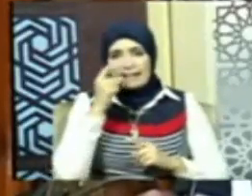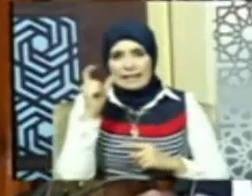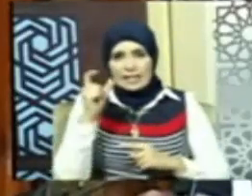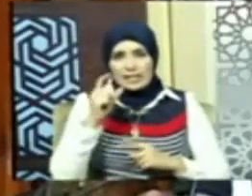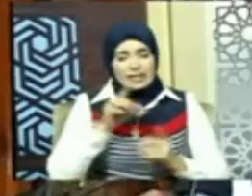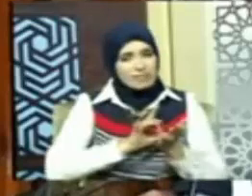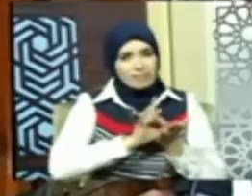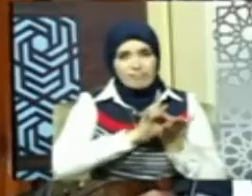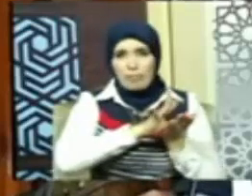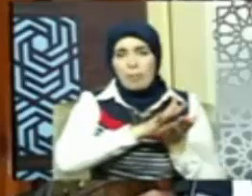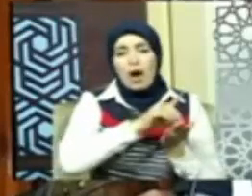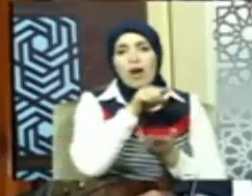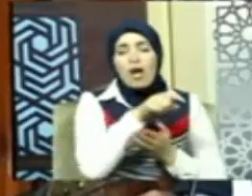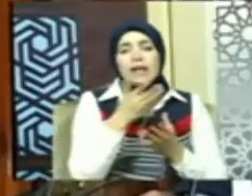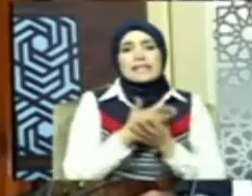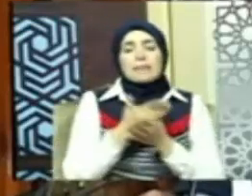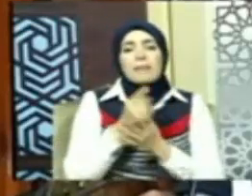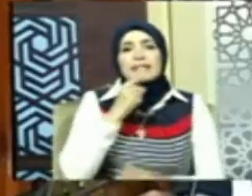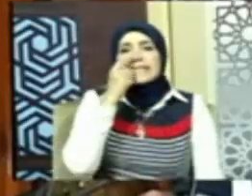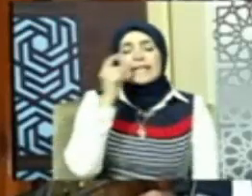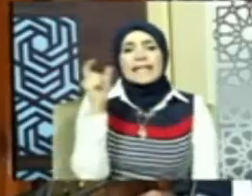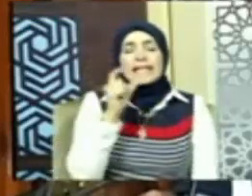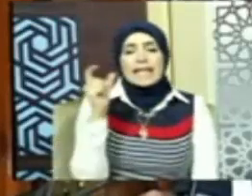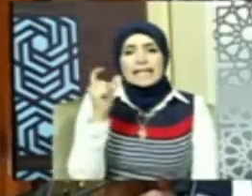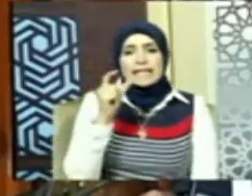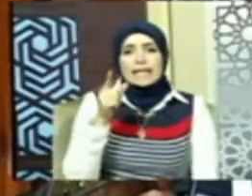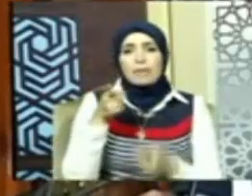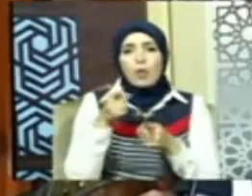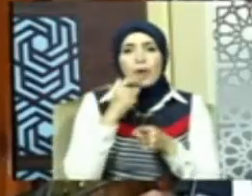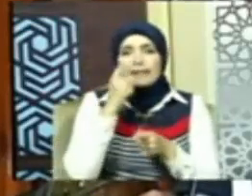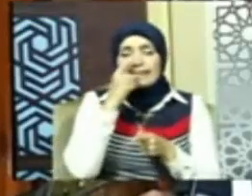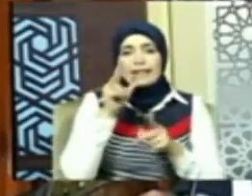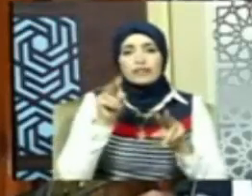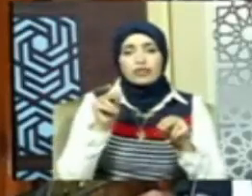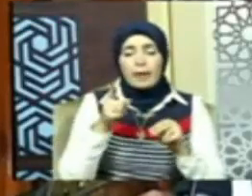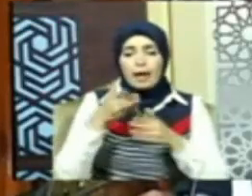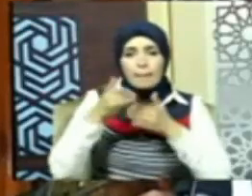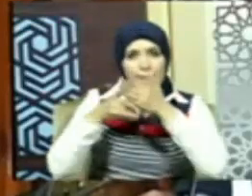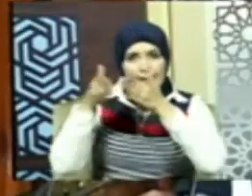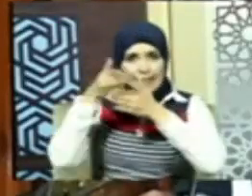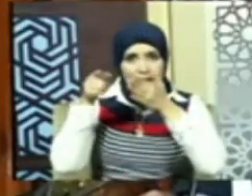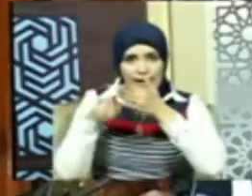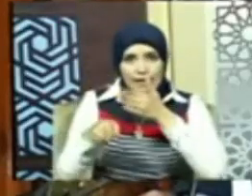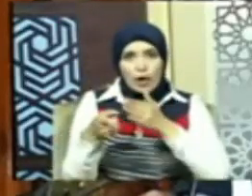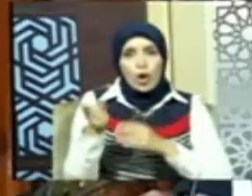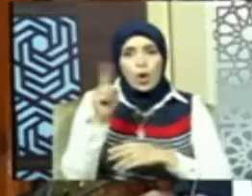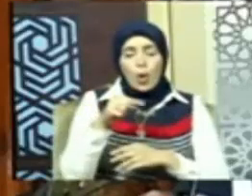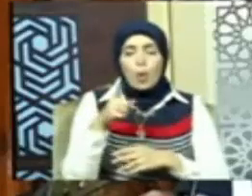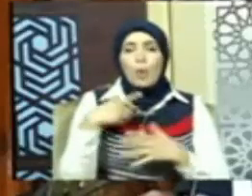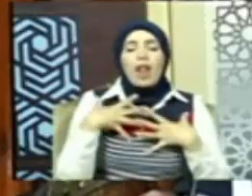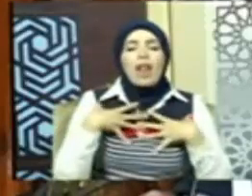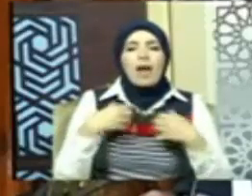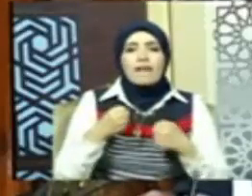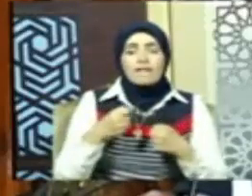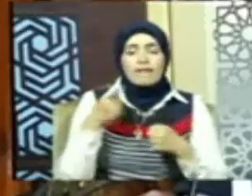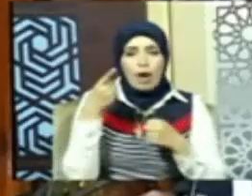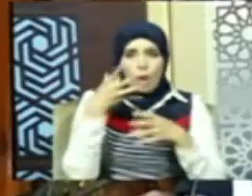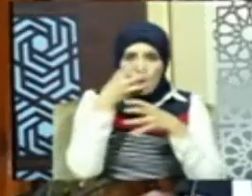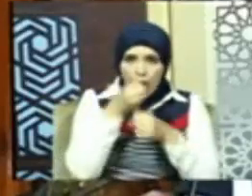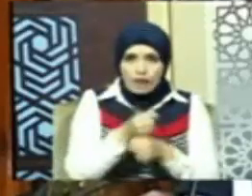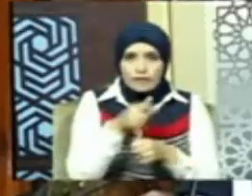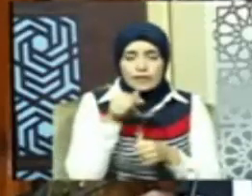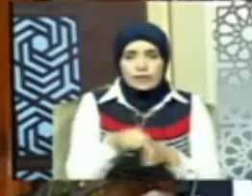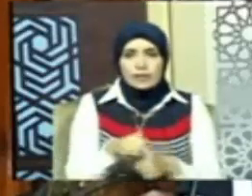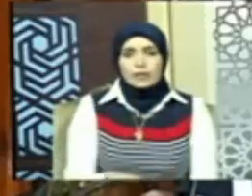الإسلام منه، لأن الإسلام دين البناء من جانب ودين العفة من جانب.